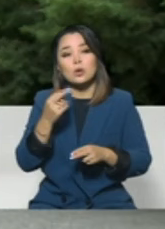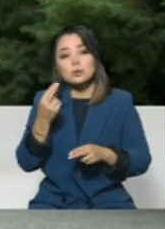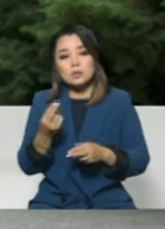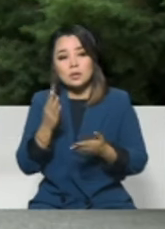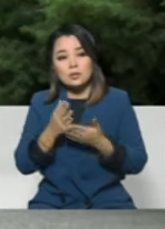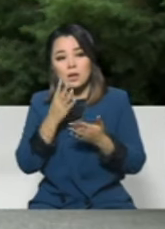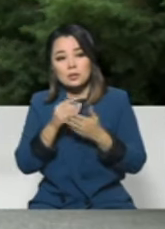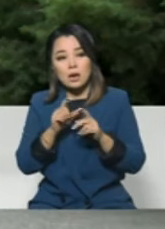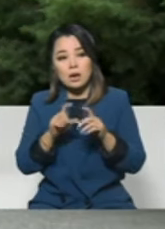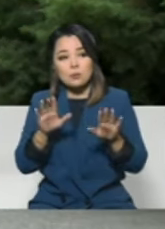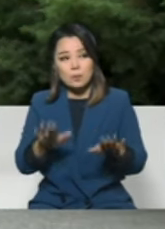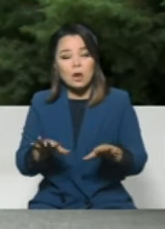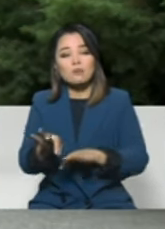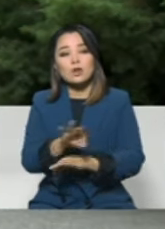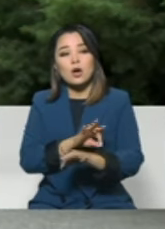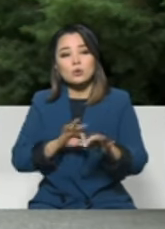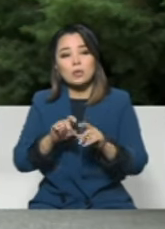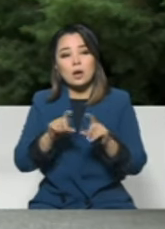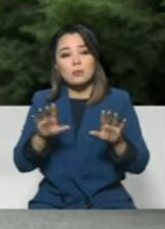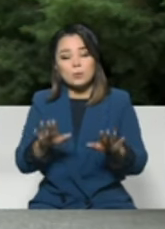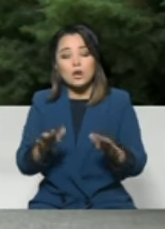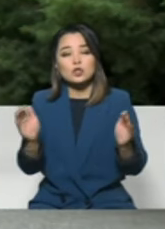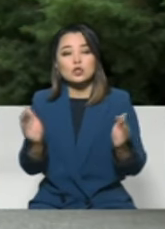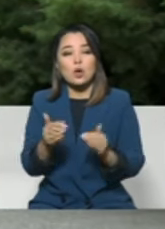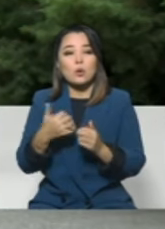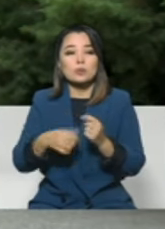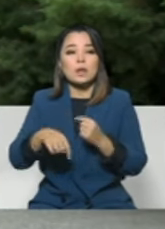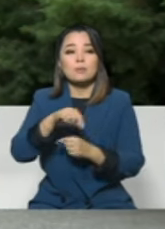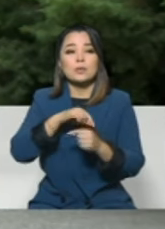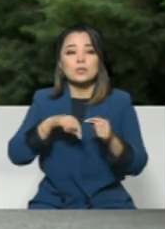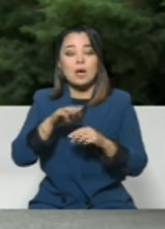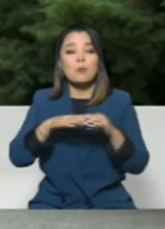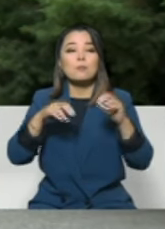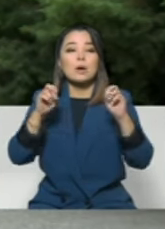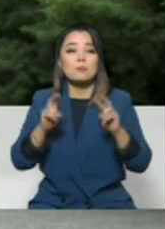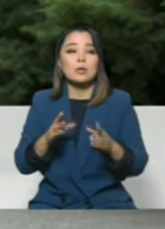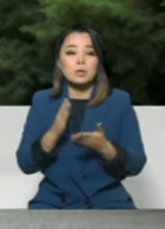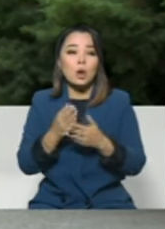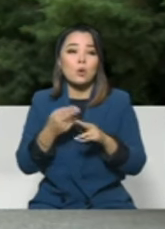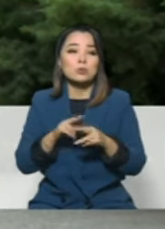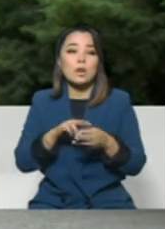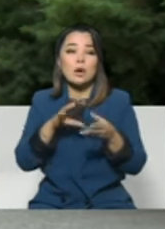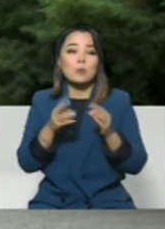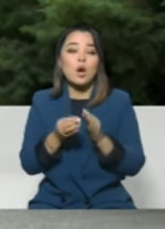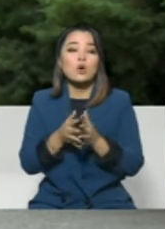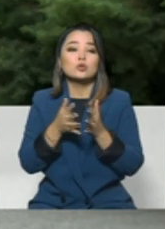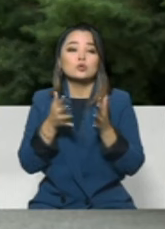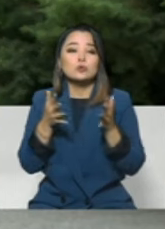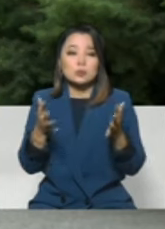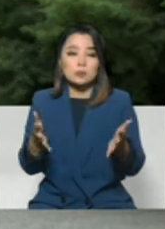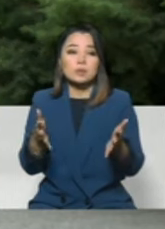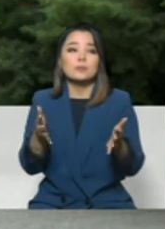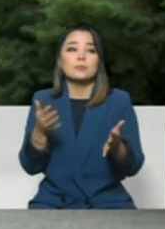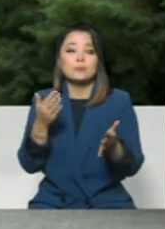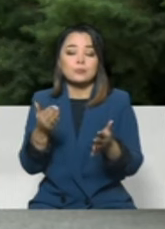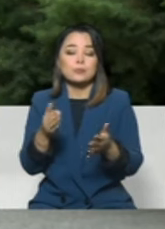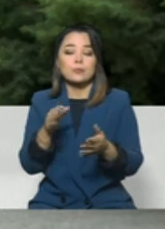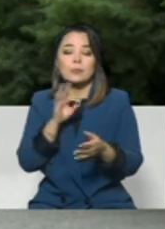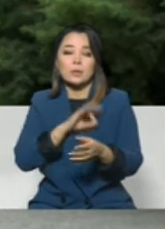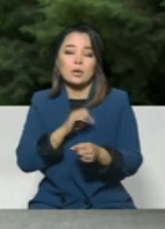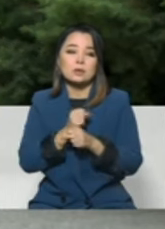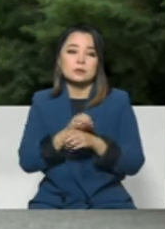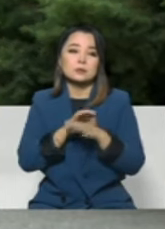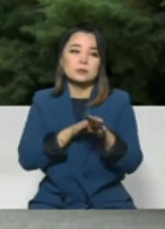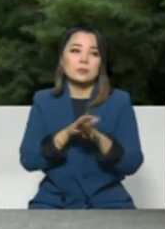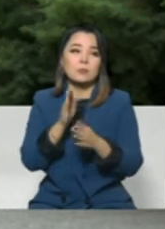объекттері бар, инфрақұрылым объекттері бар, кіші және орта бизнесті істейтін мамандар бар. Соның барлығы үлкен эффект, мультипликативті